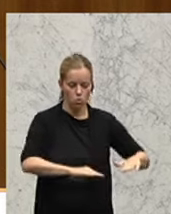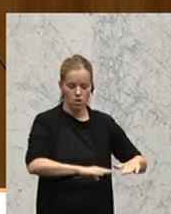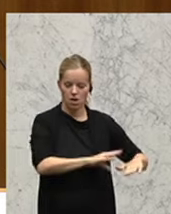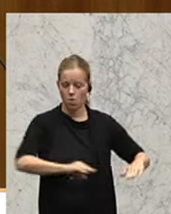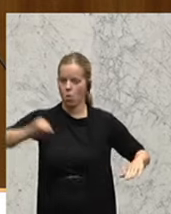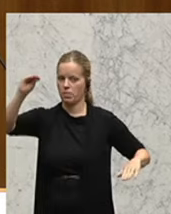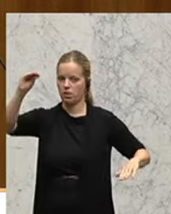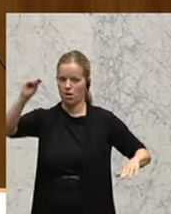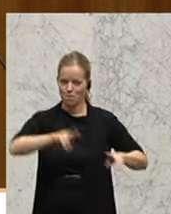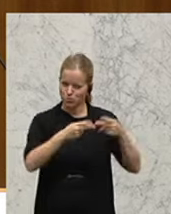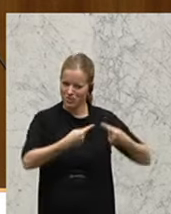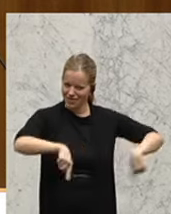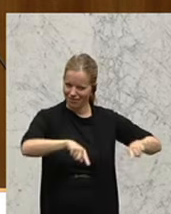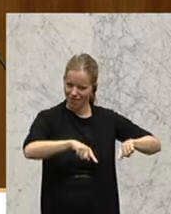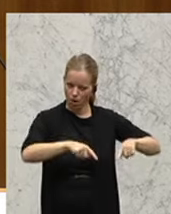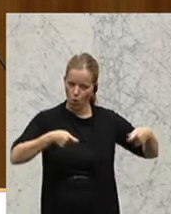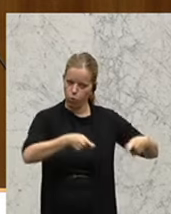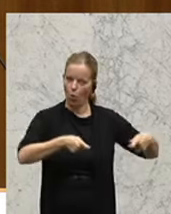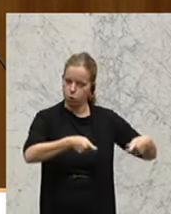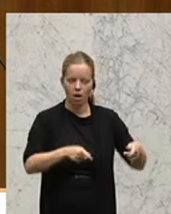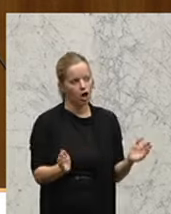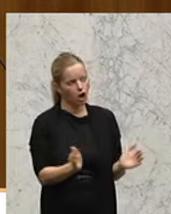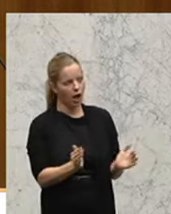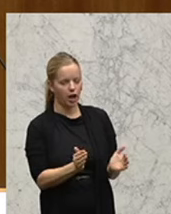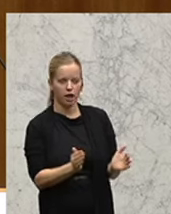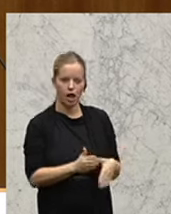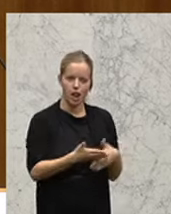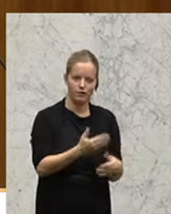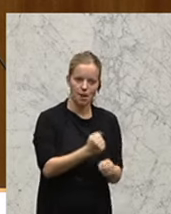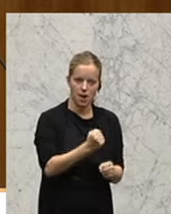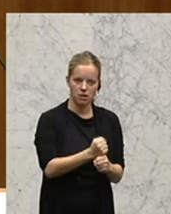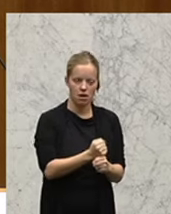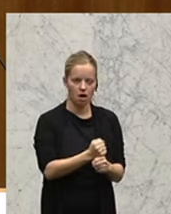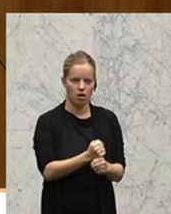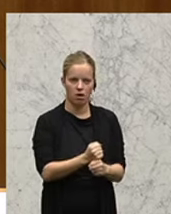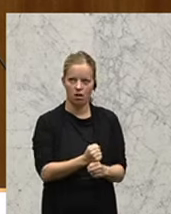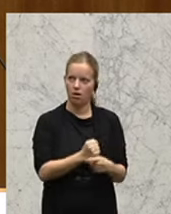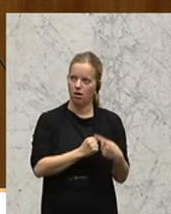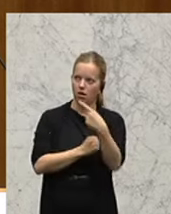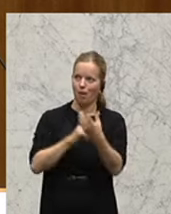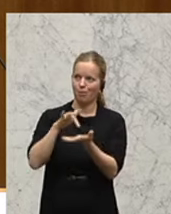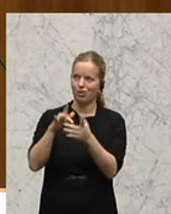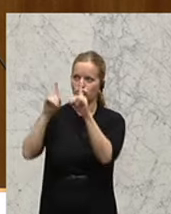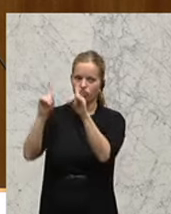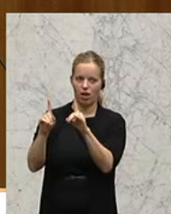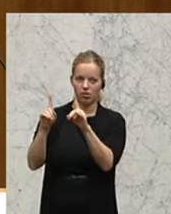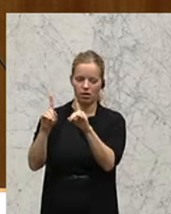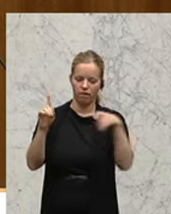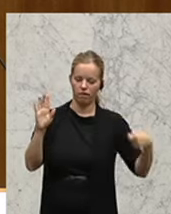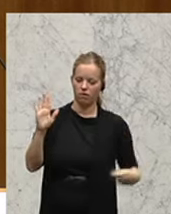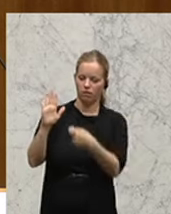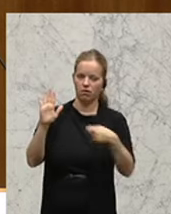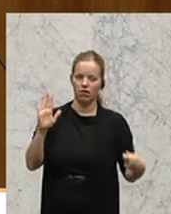Wien weniger, in den Bundesländern finanzieren die kleinen Hilfsarbeiter den Mittelstand den Eigenheimbau mit der